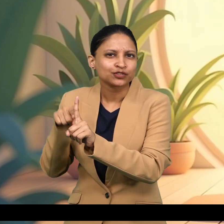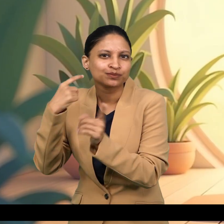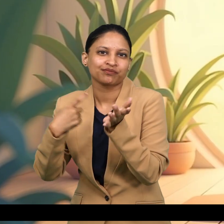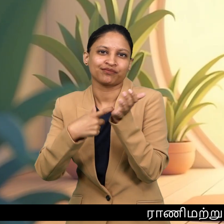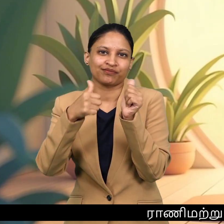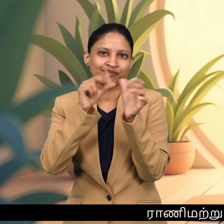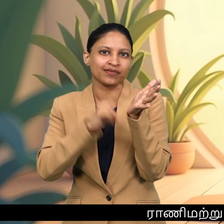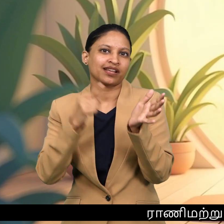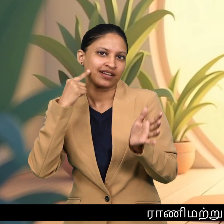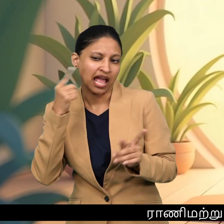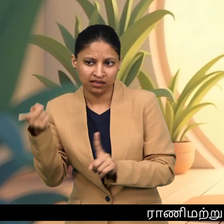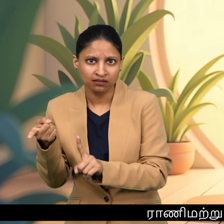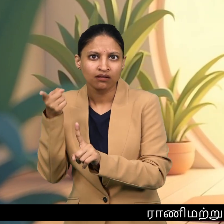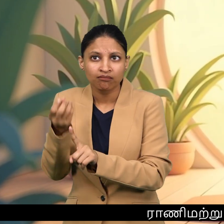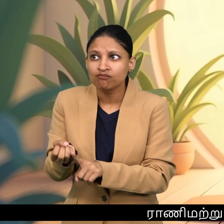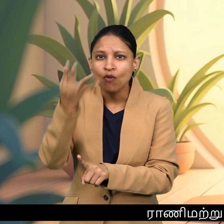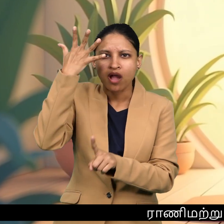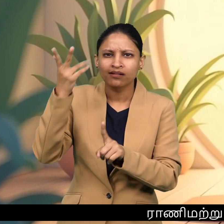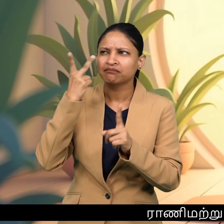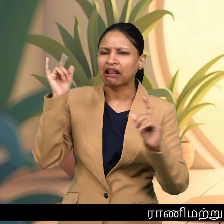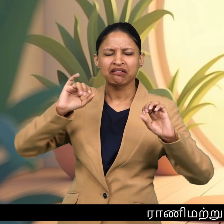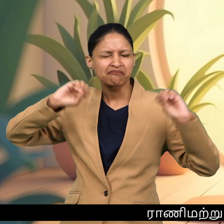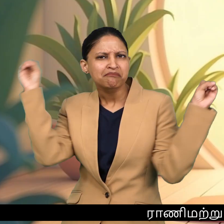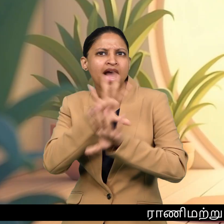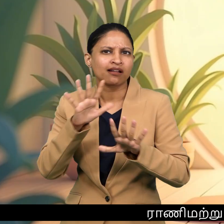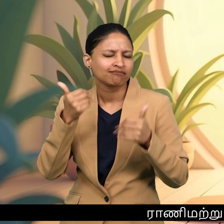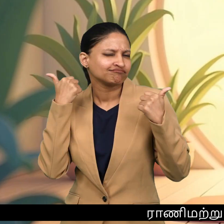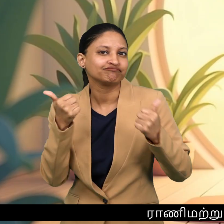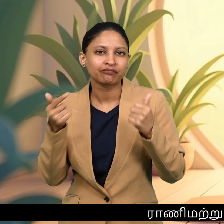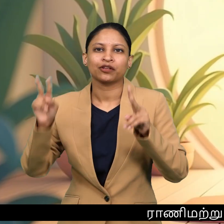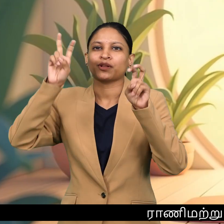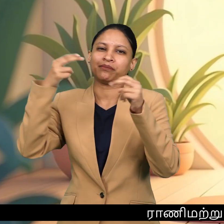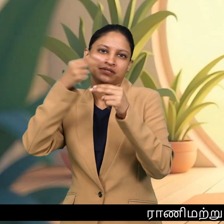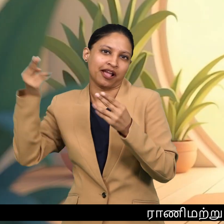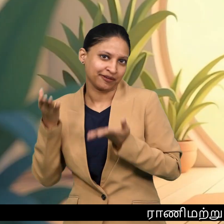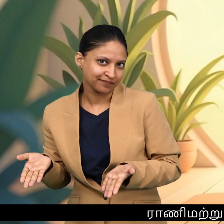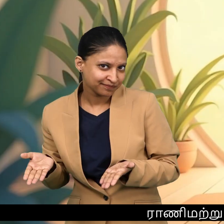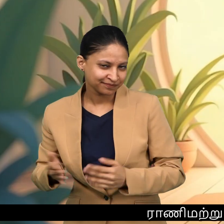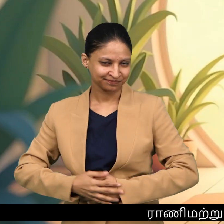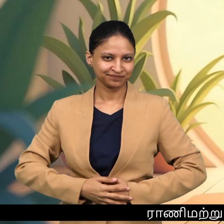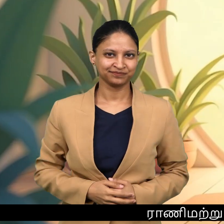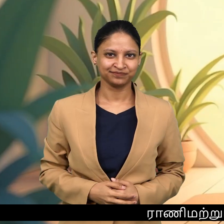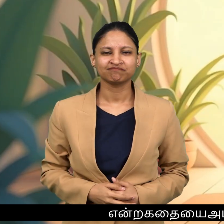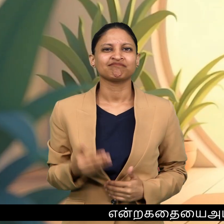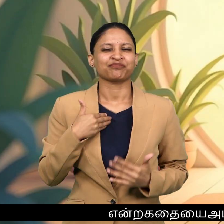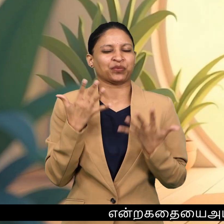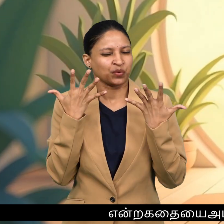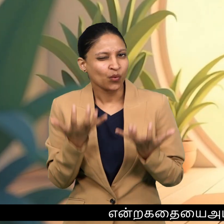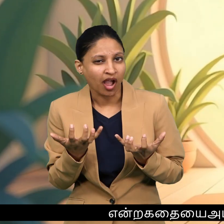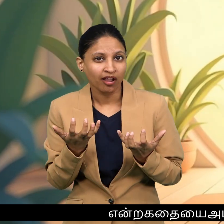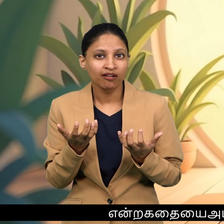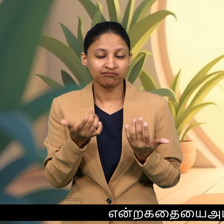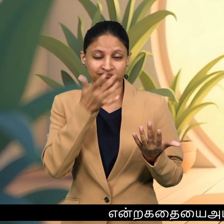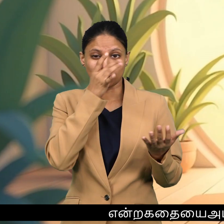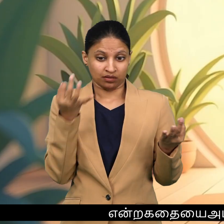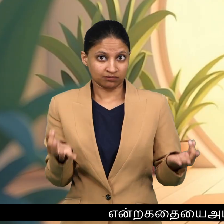இது ராணி மற்றும் மாயாஜால காளை என்ற கதையை அடிப்படையாக கொண்டது. நோயற்ற